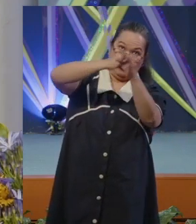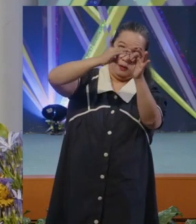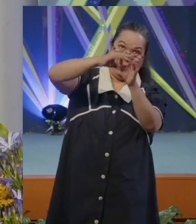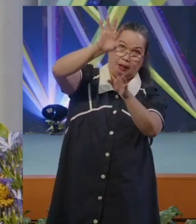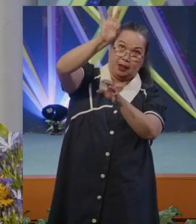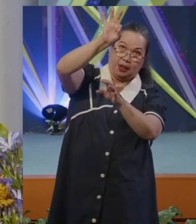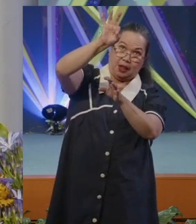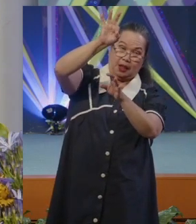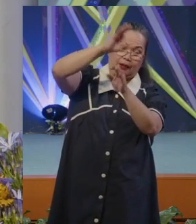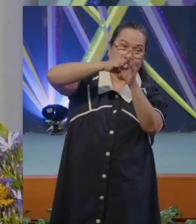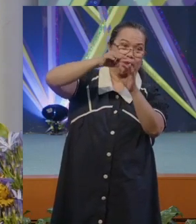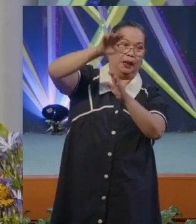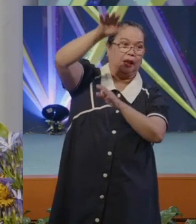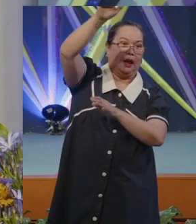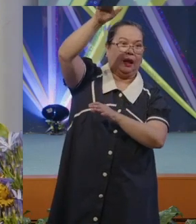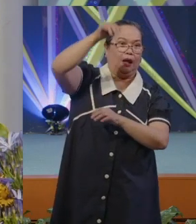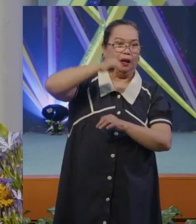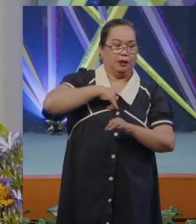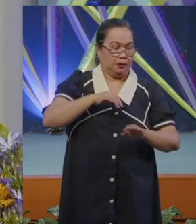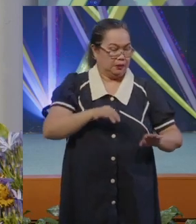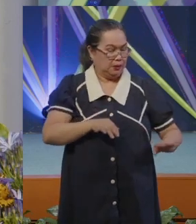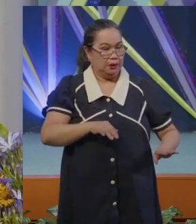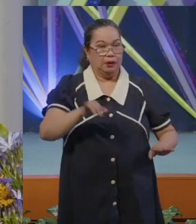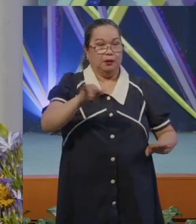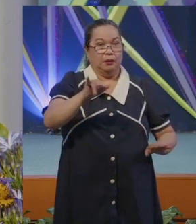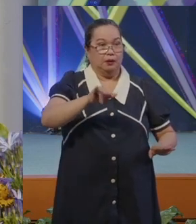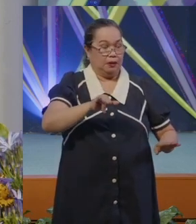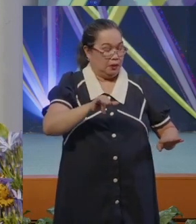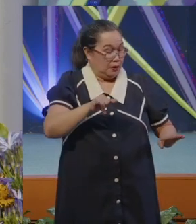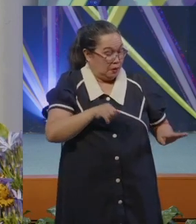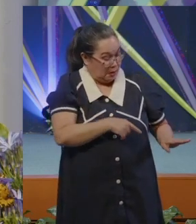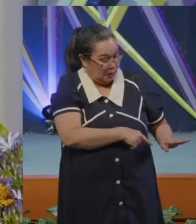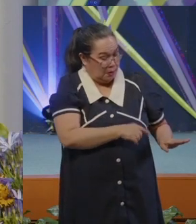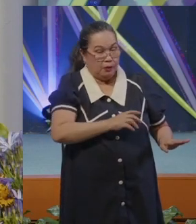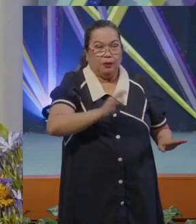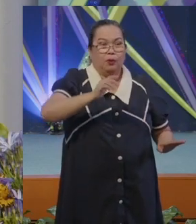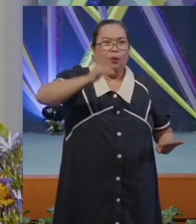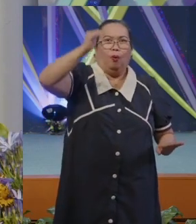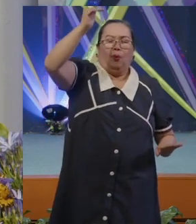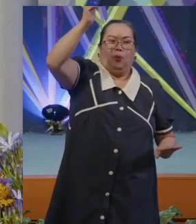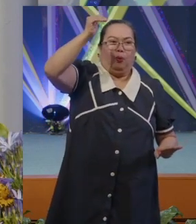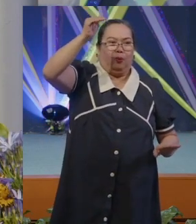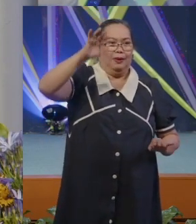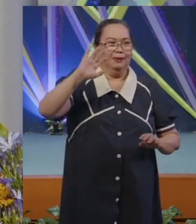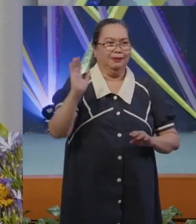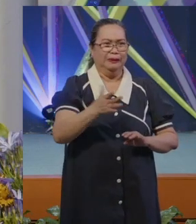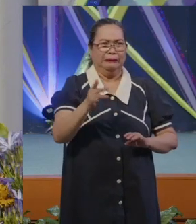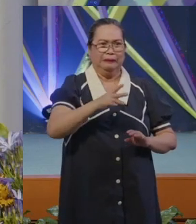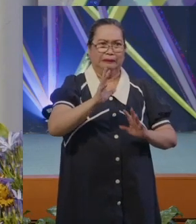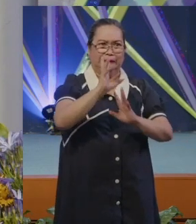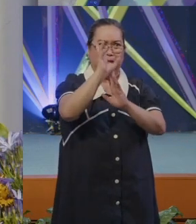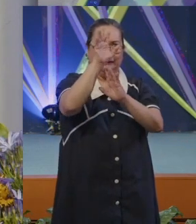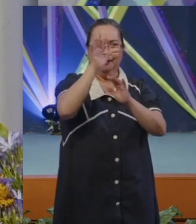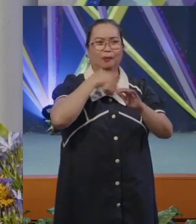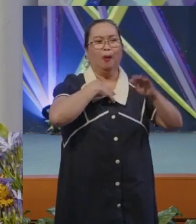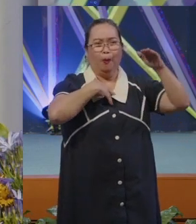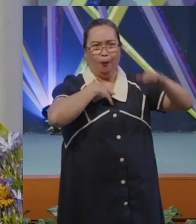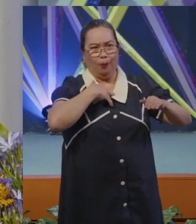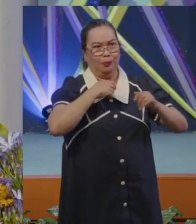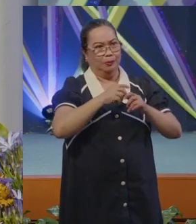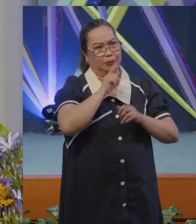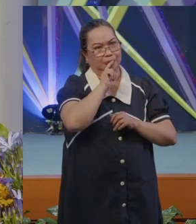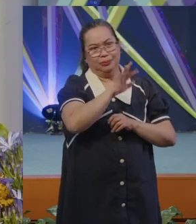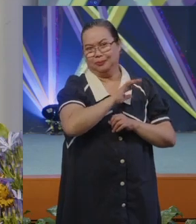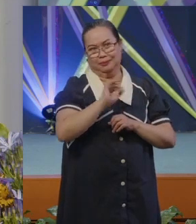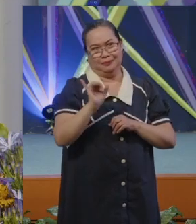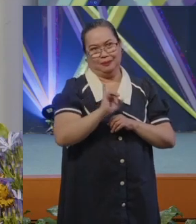So mukhang maliit na bata si Shaquille O'Neal, no? Or si Wembanyama, no? Pinakamatatangkad na player